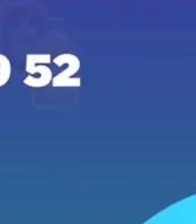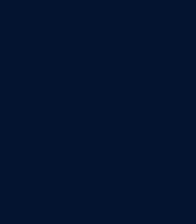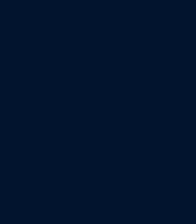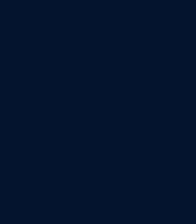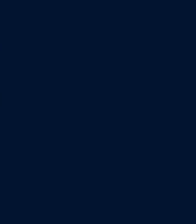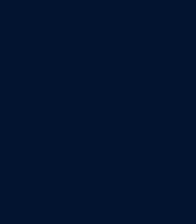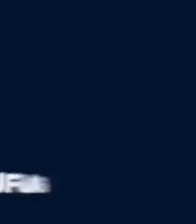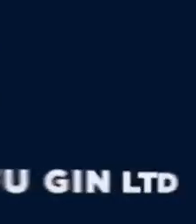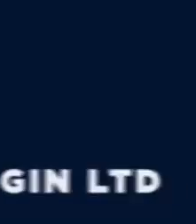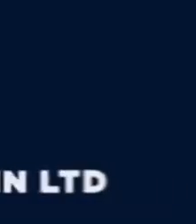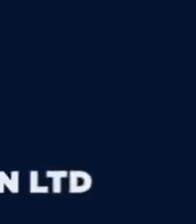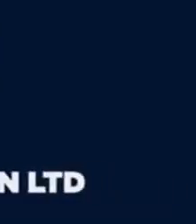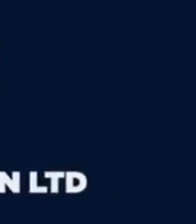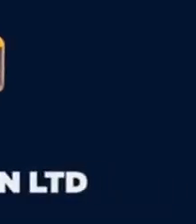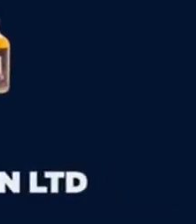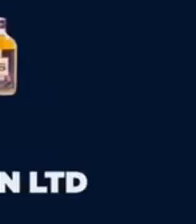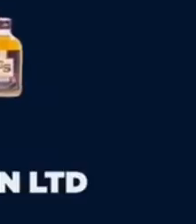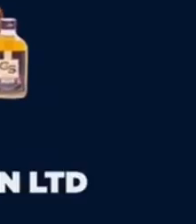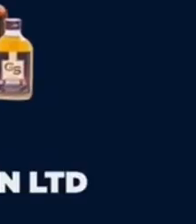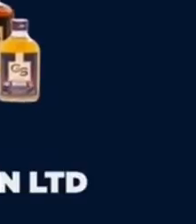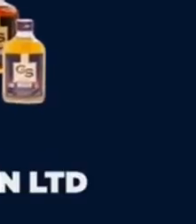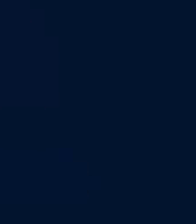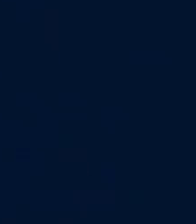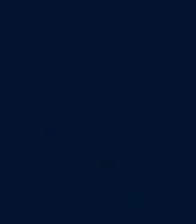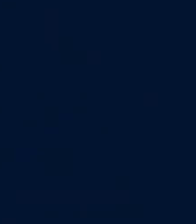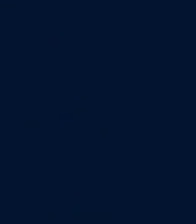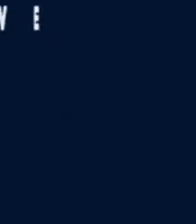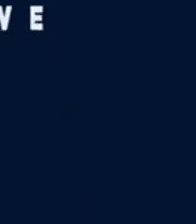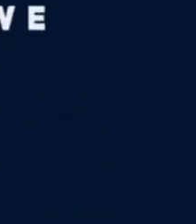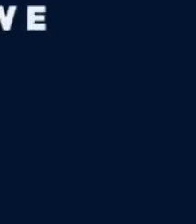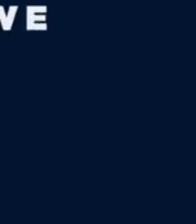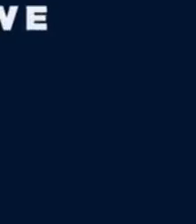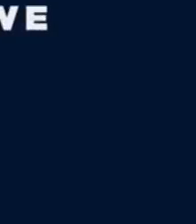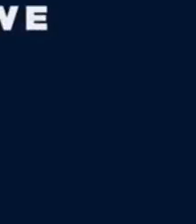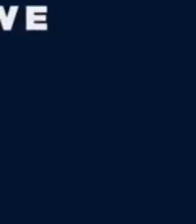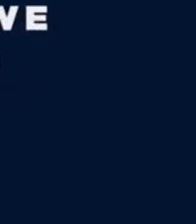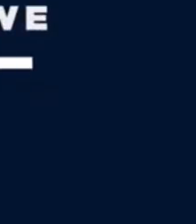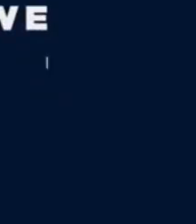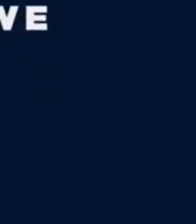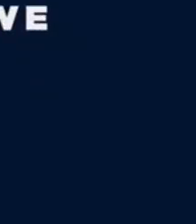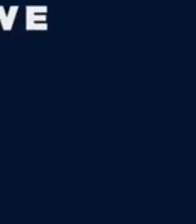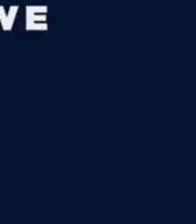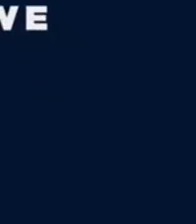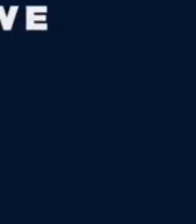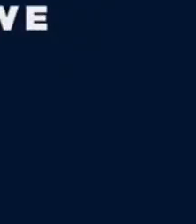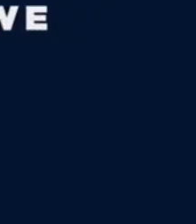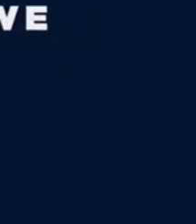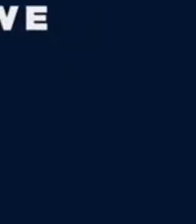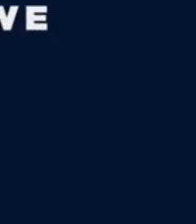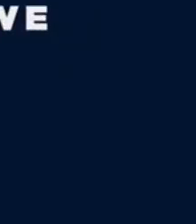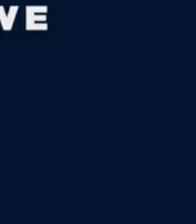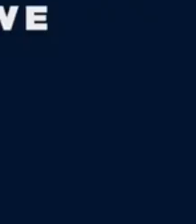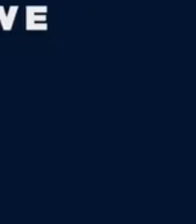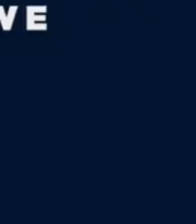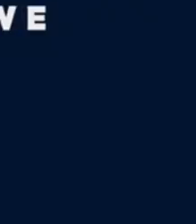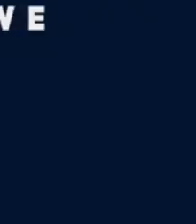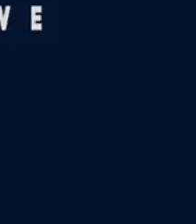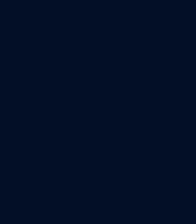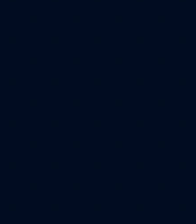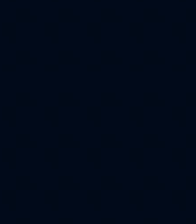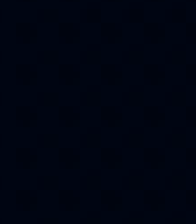07 78 30 59 52 byoherwe n'ibinyobwa bya Nguvu Jini Limited igisubizo cy'inzozi zawe